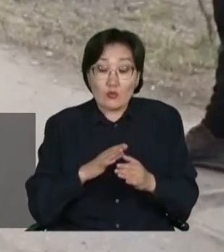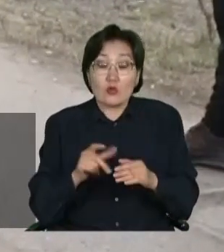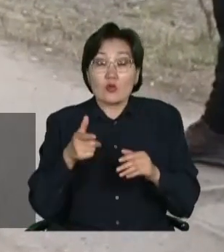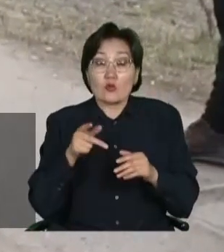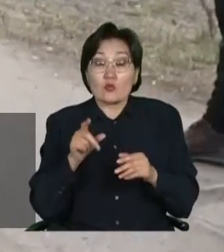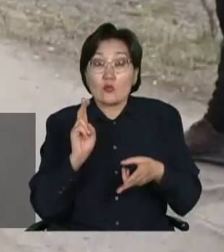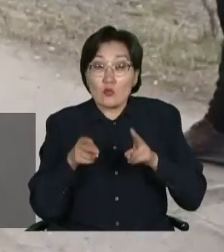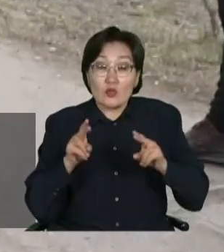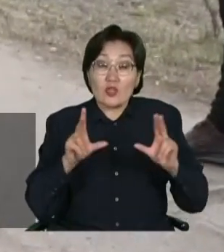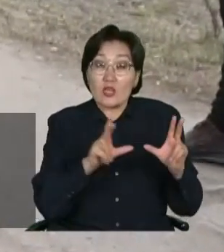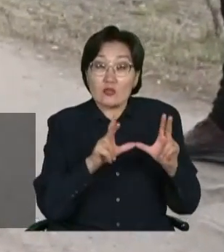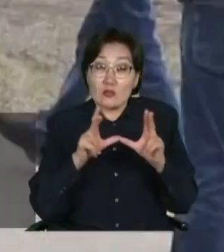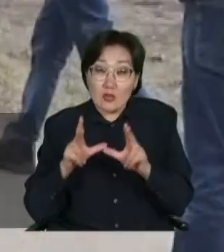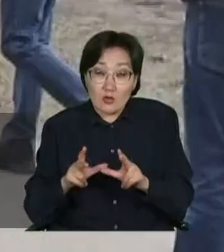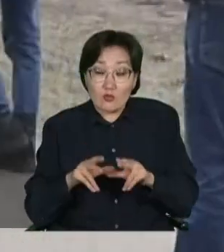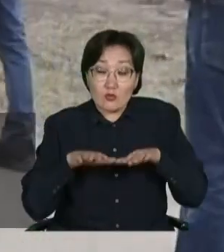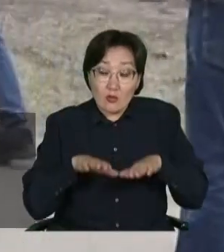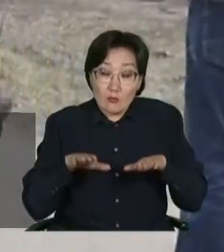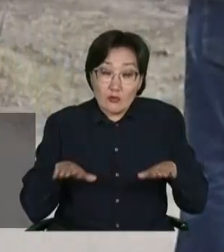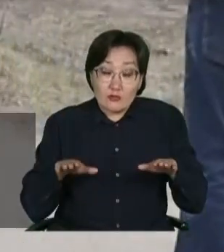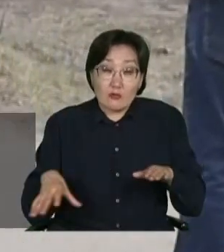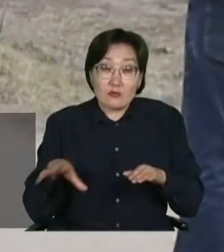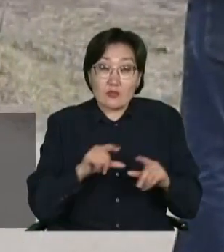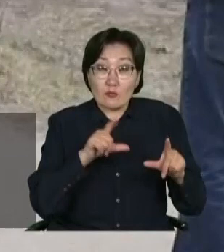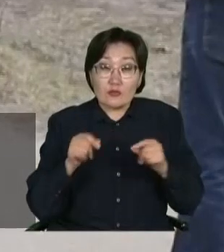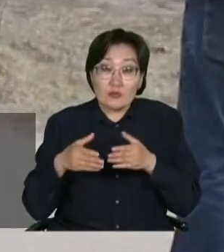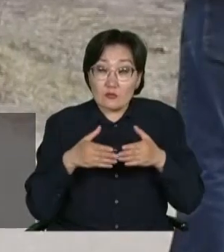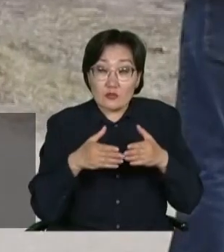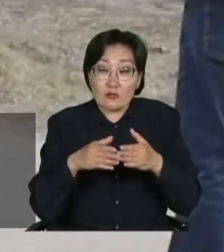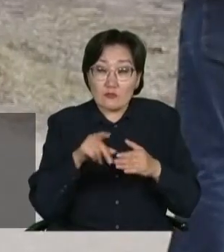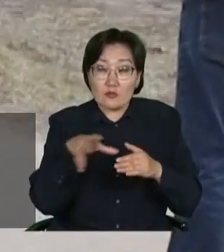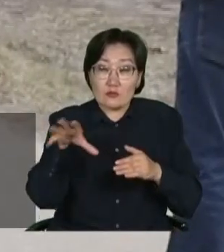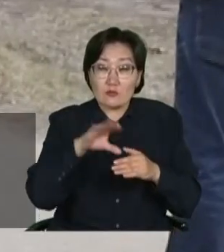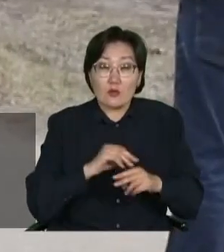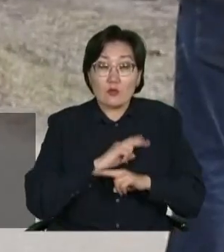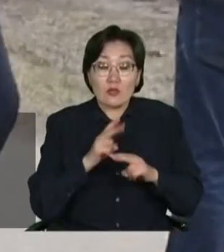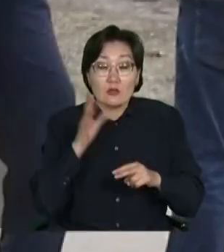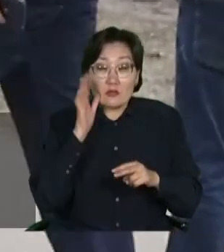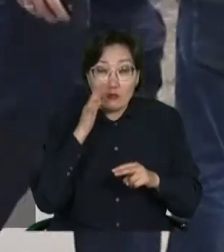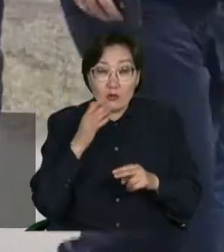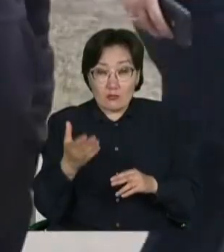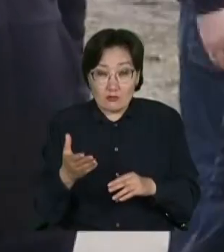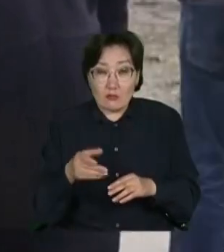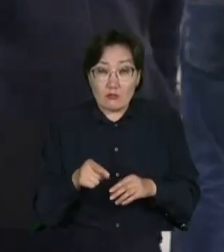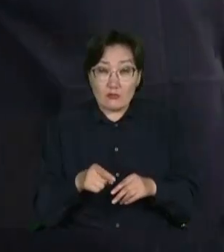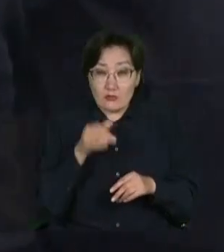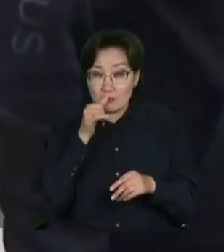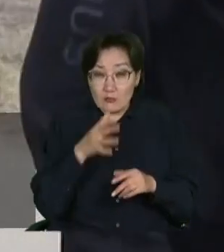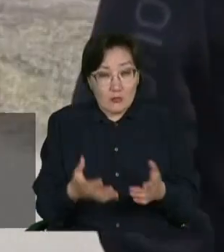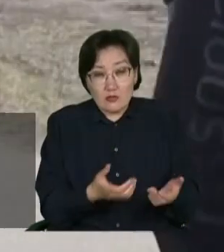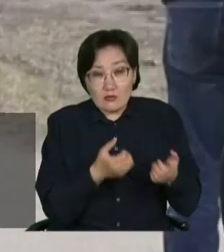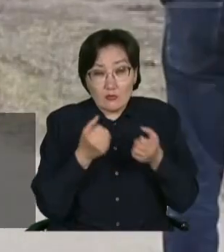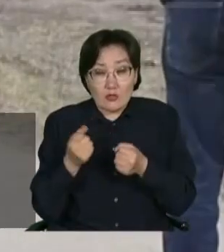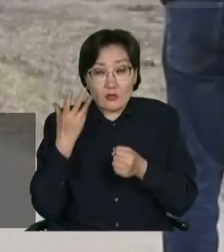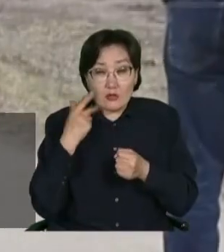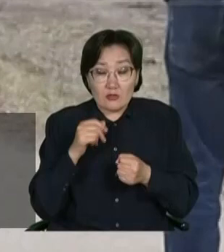гарнитур, диваны. Сейчас ездили на лодке, у нас погибла собака там. Не смогли вывести, когда